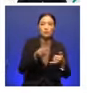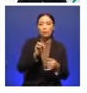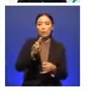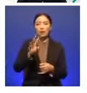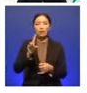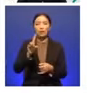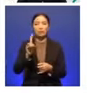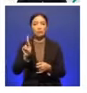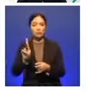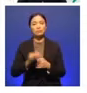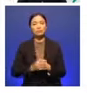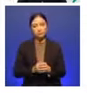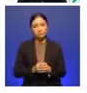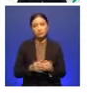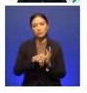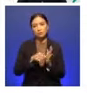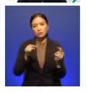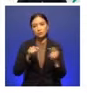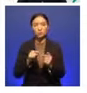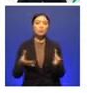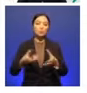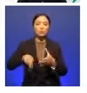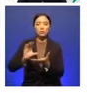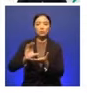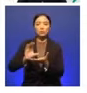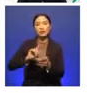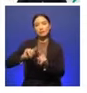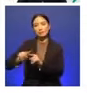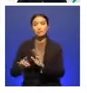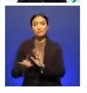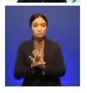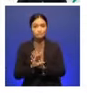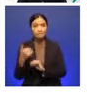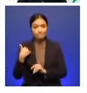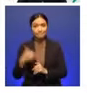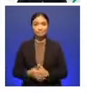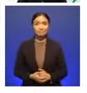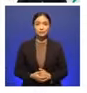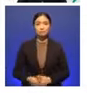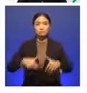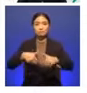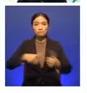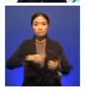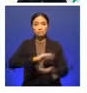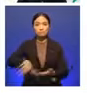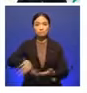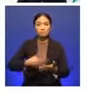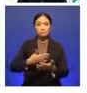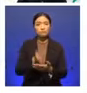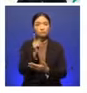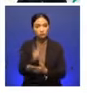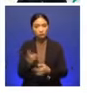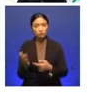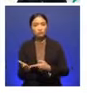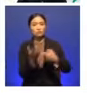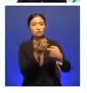ของพัฒนาภาษีผลได้จากทุนต่างๆแล้วก็รวมทั้งเรื่องสุดท้ายฮะคือเรื่องของที่ประชาชนทุกคนอาจจะต้องยื่นระบ